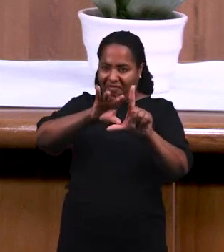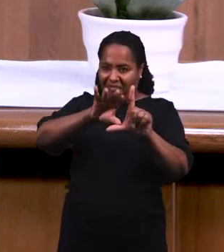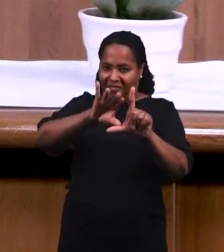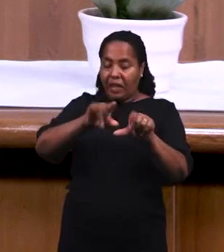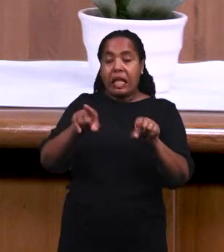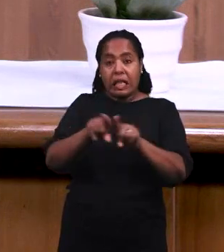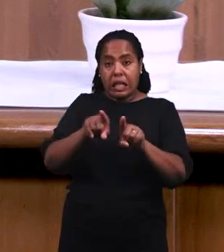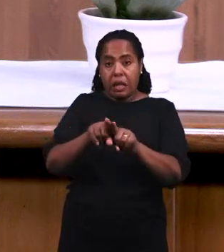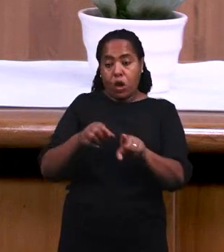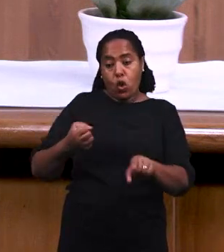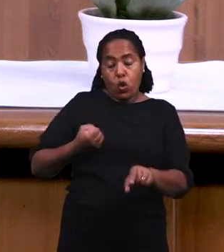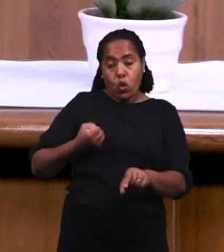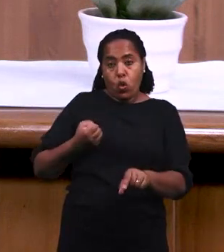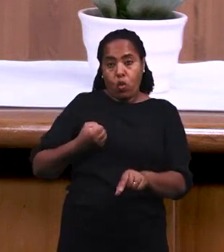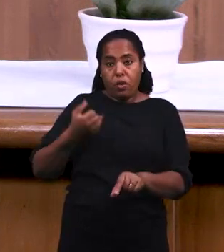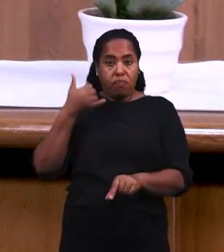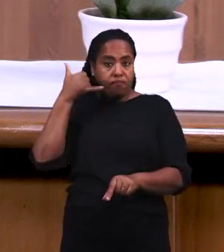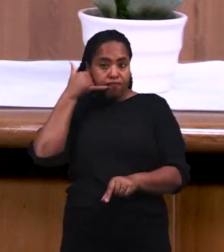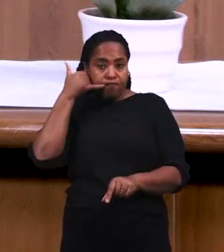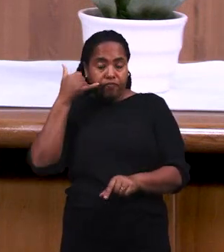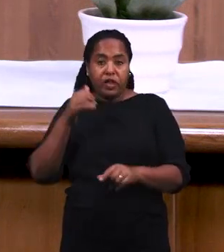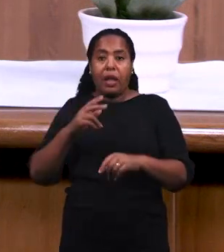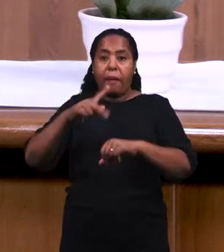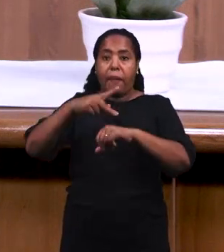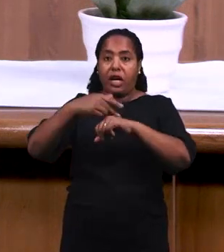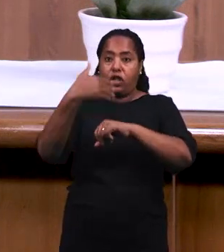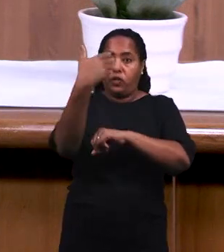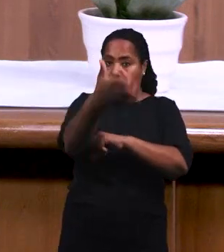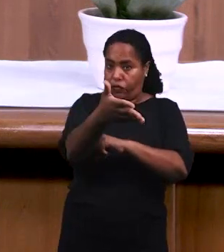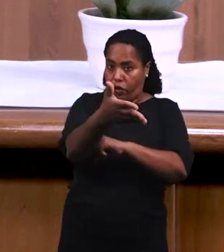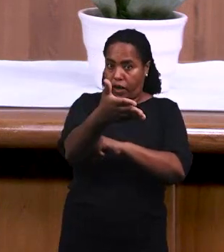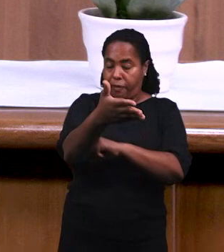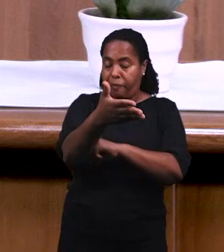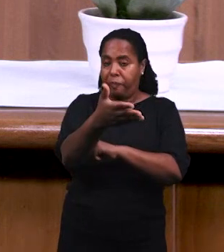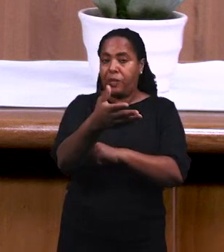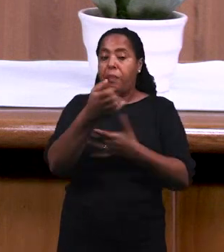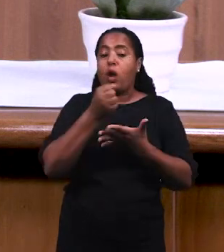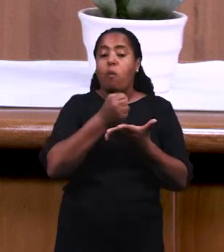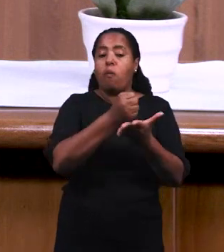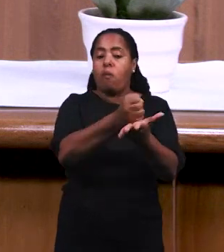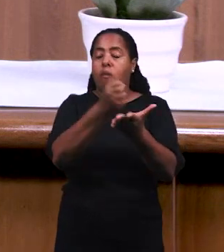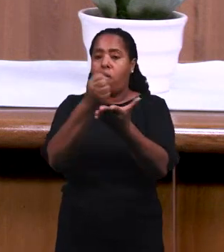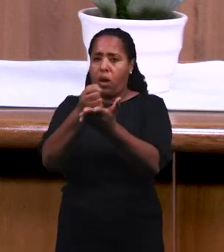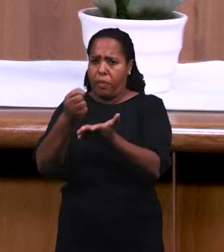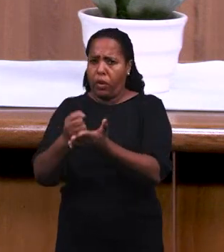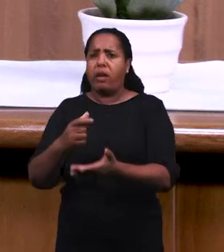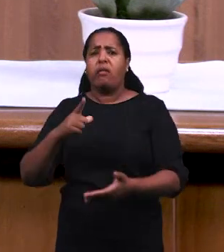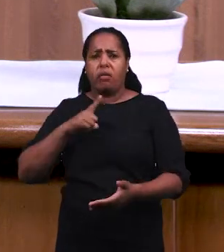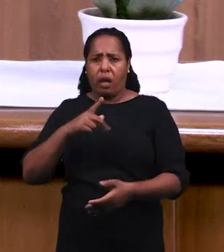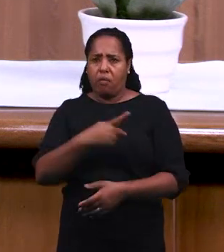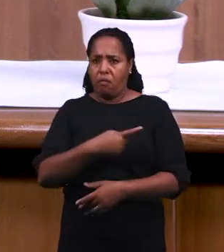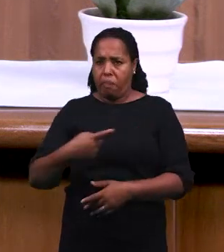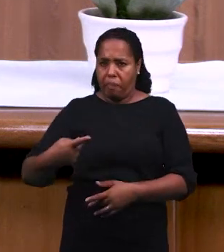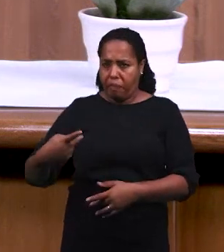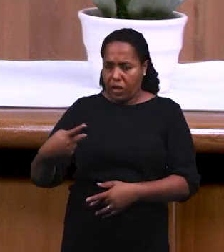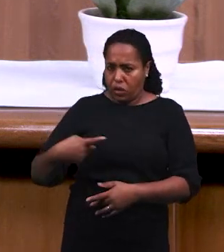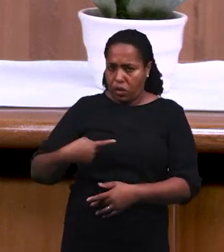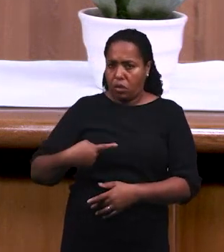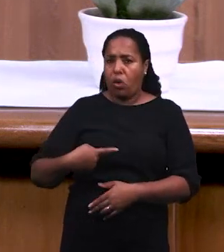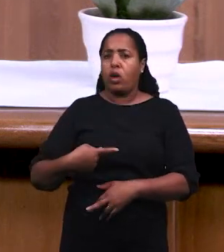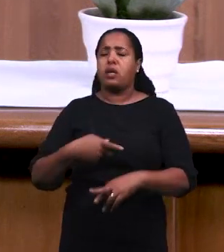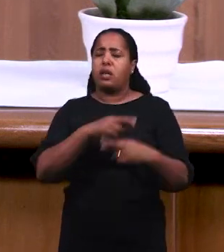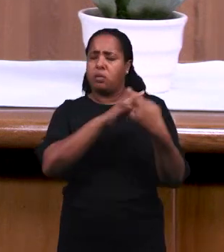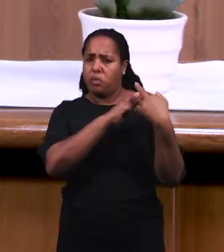QR-код и номер телефона для тех, кто за рубежом, чтобы за вас могли помолиться из-за